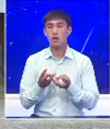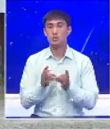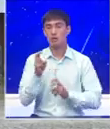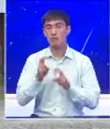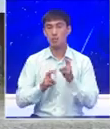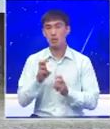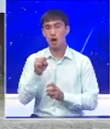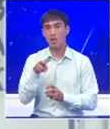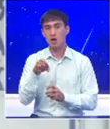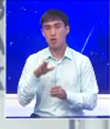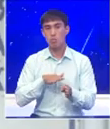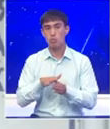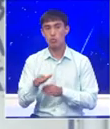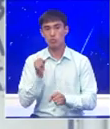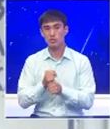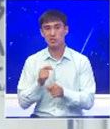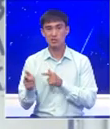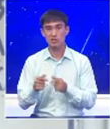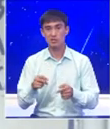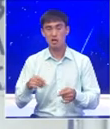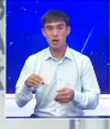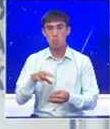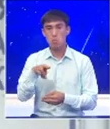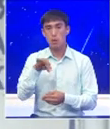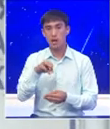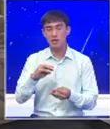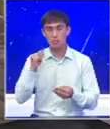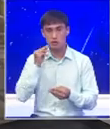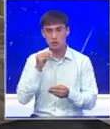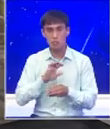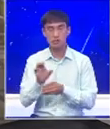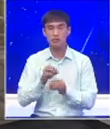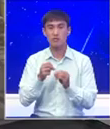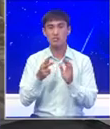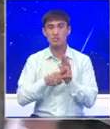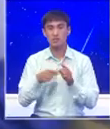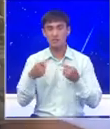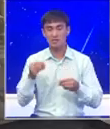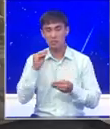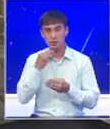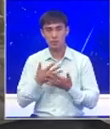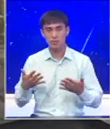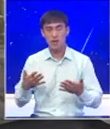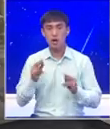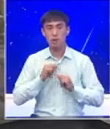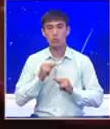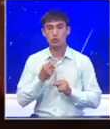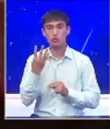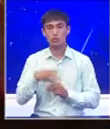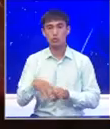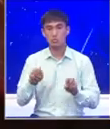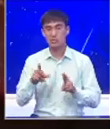фабрике «Алакай» полным ходом идет изготовление пряников. Сегодня здесь производят 18 видов сладкой продукции. Работает порядка